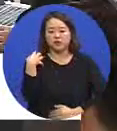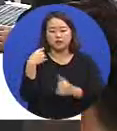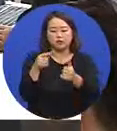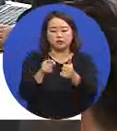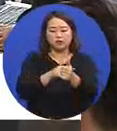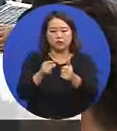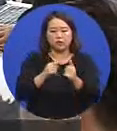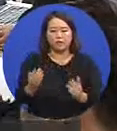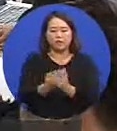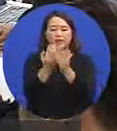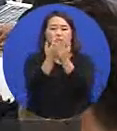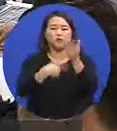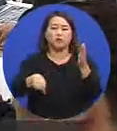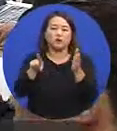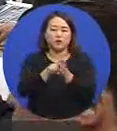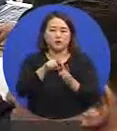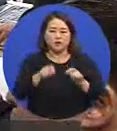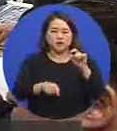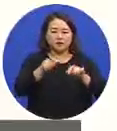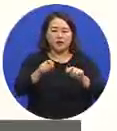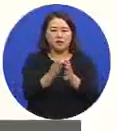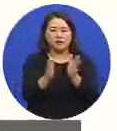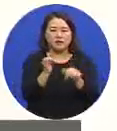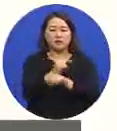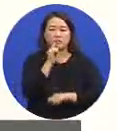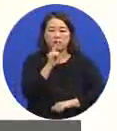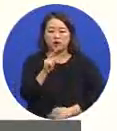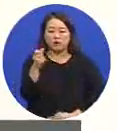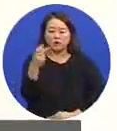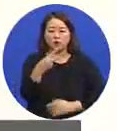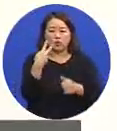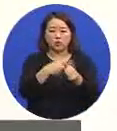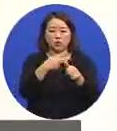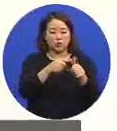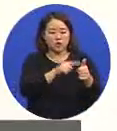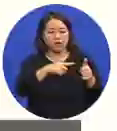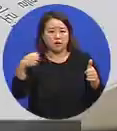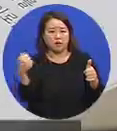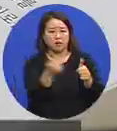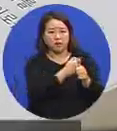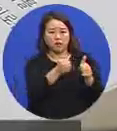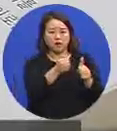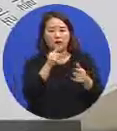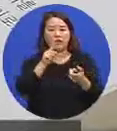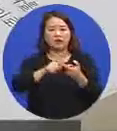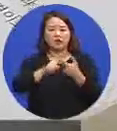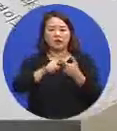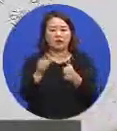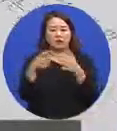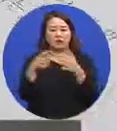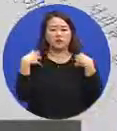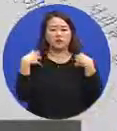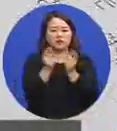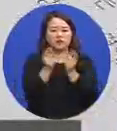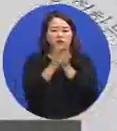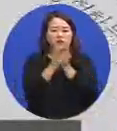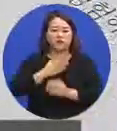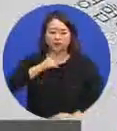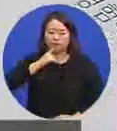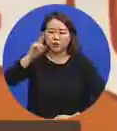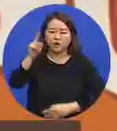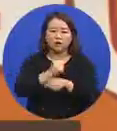내딛겠다고 말했습니다. 또 교사를 상대로 한 폭력에 대해서는 교육청이 직접 형사 고발하는 등